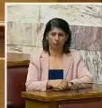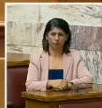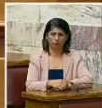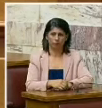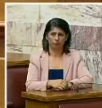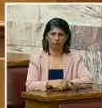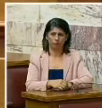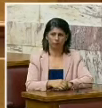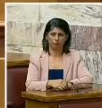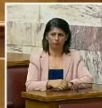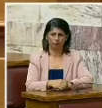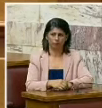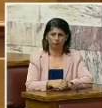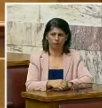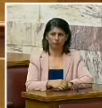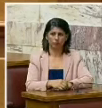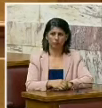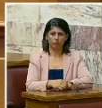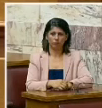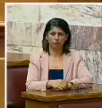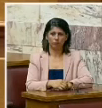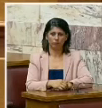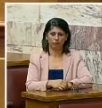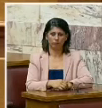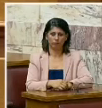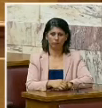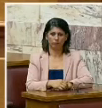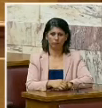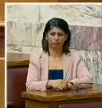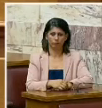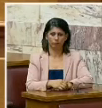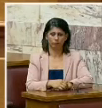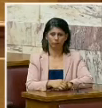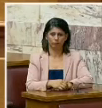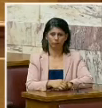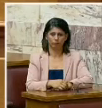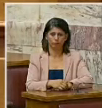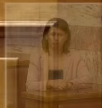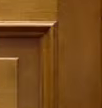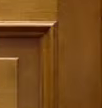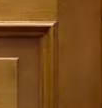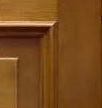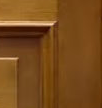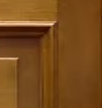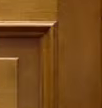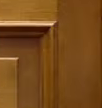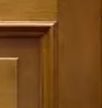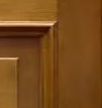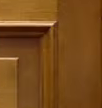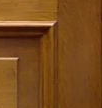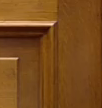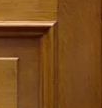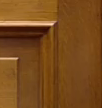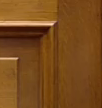βέβαια, μεγάλο ψέμα σας είναι ότι η πολιτική σας έχει